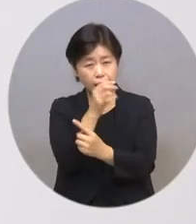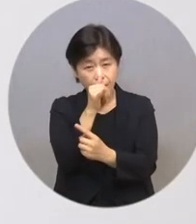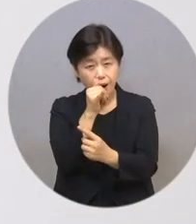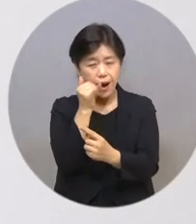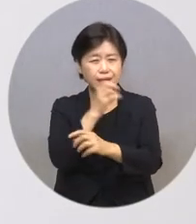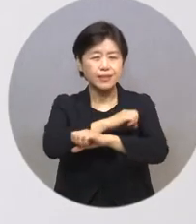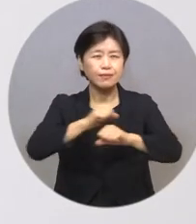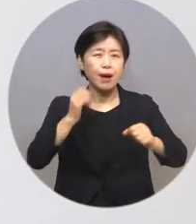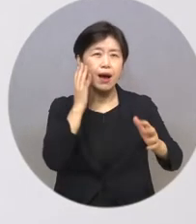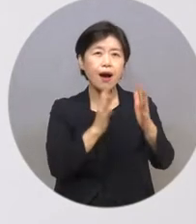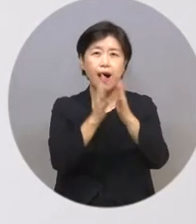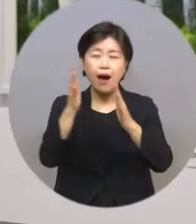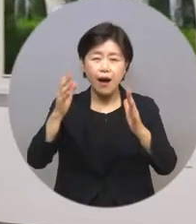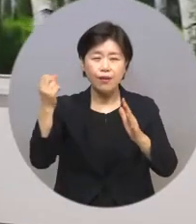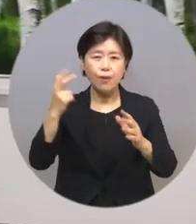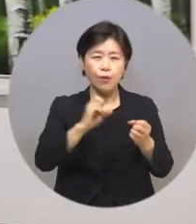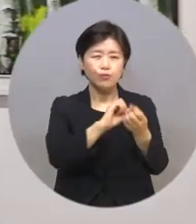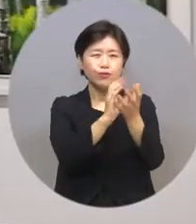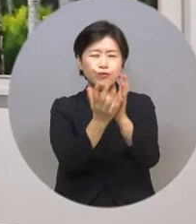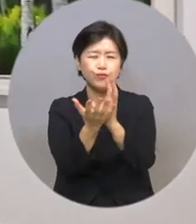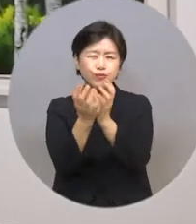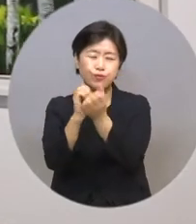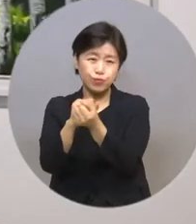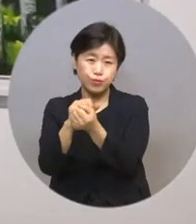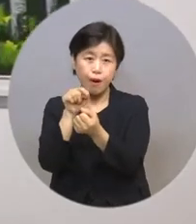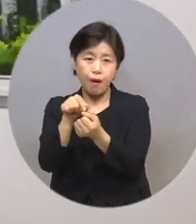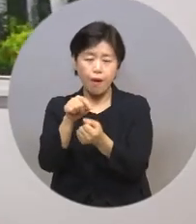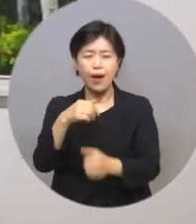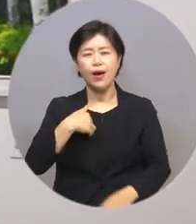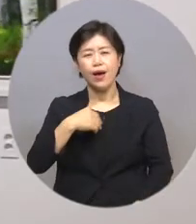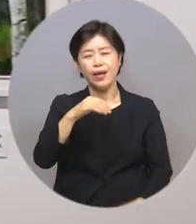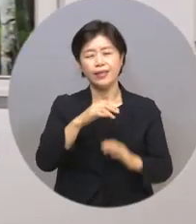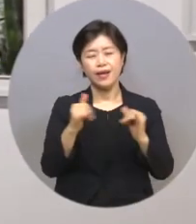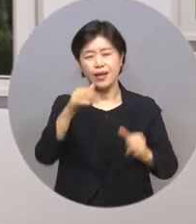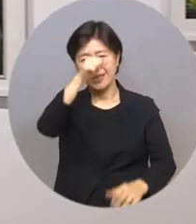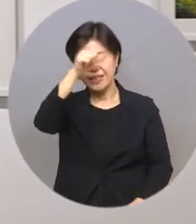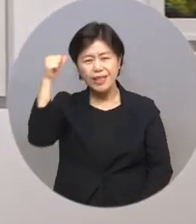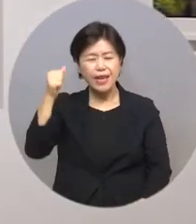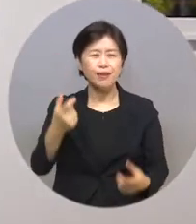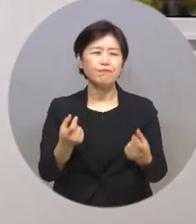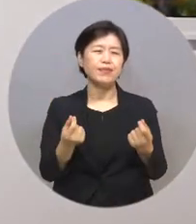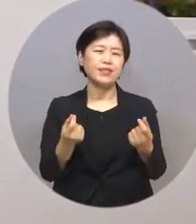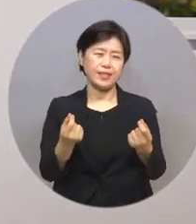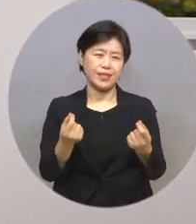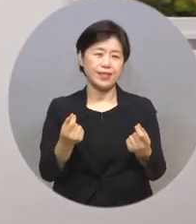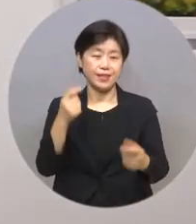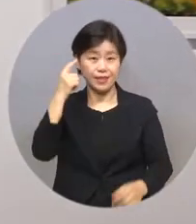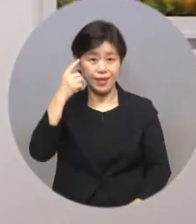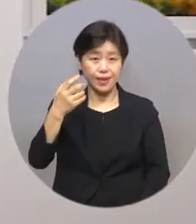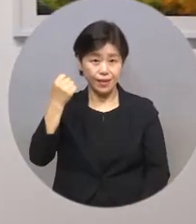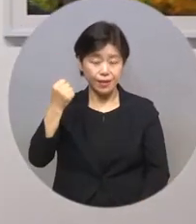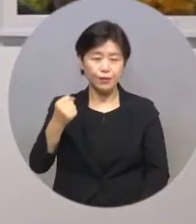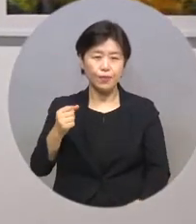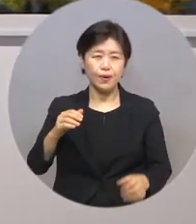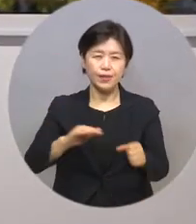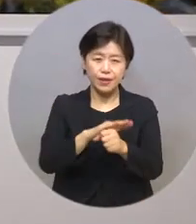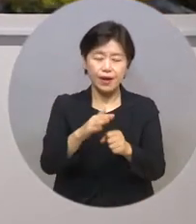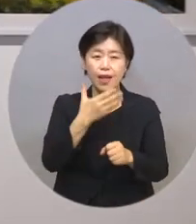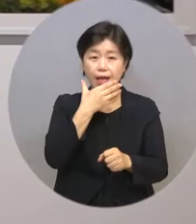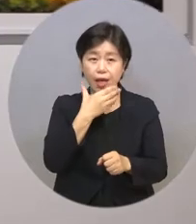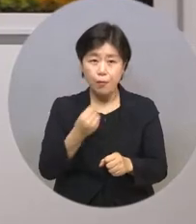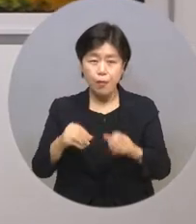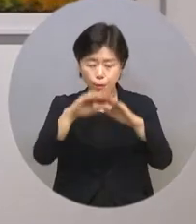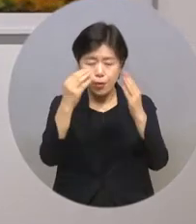꽃이 피고지는 것이 우리 인생의 이야기라며 그 삶의 과정에서 부딪히는 사랑과 행복을